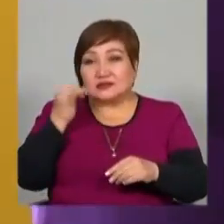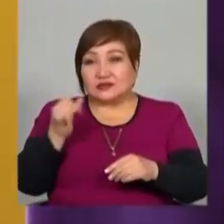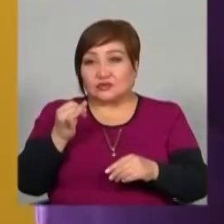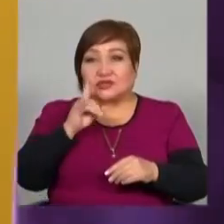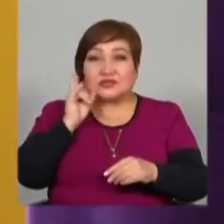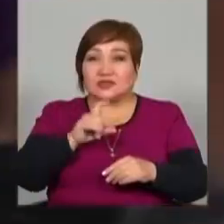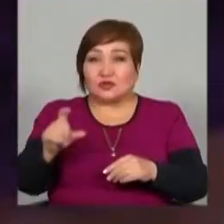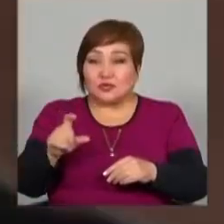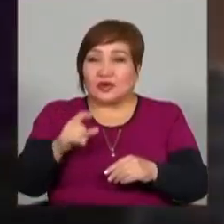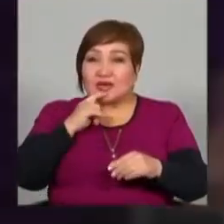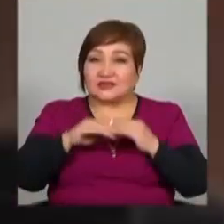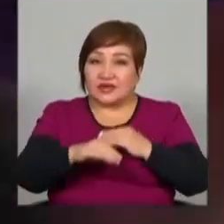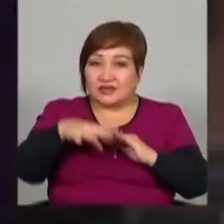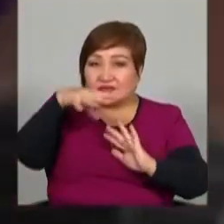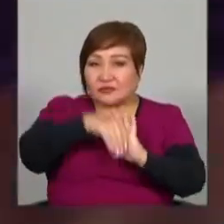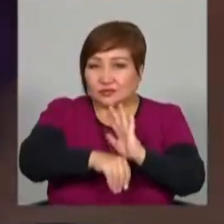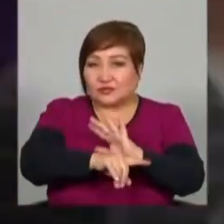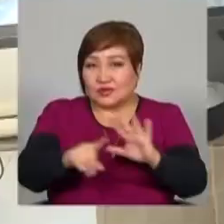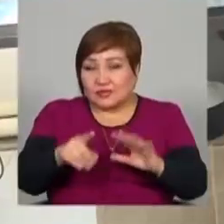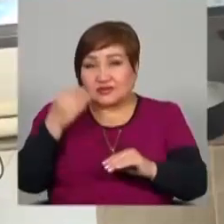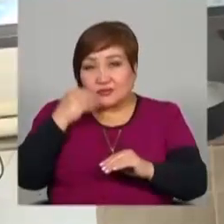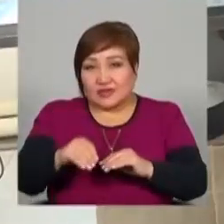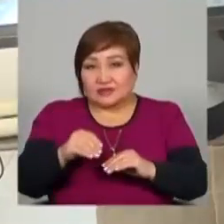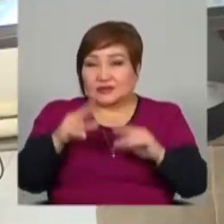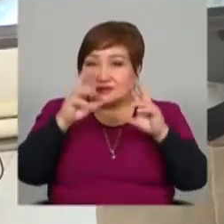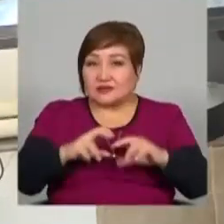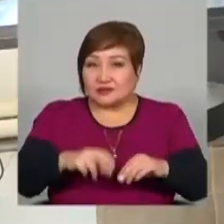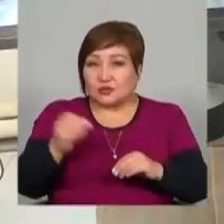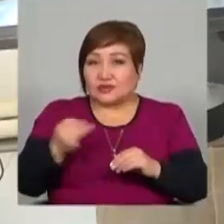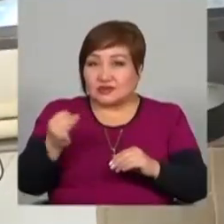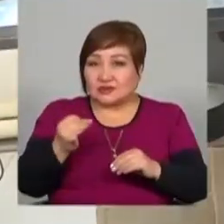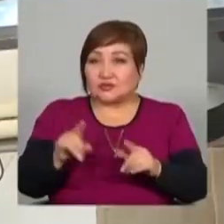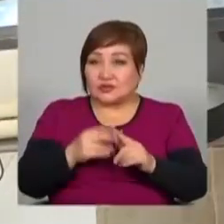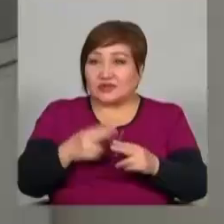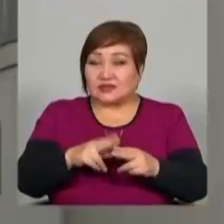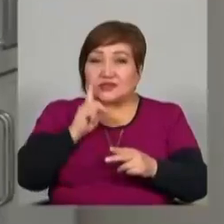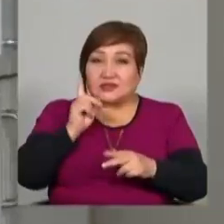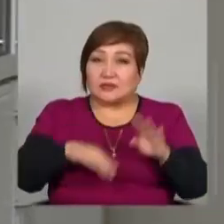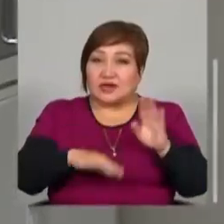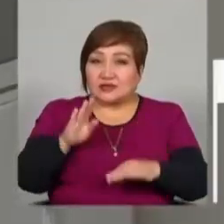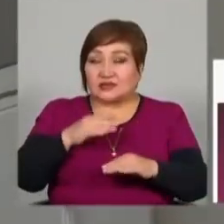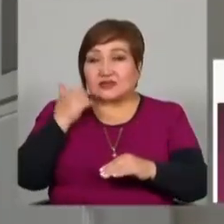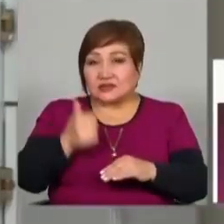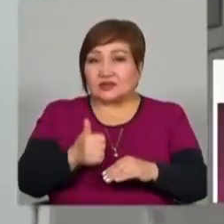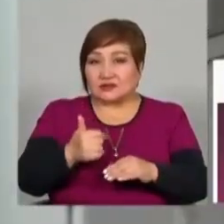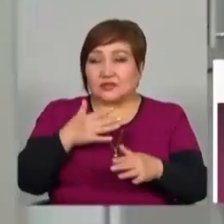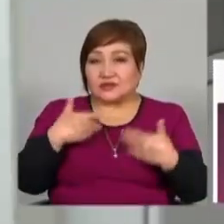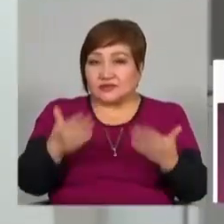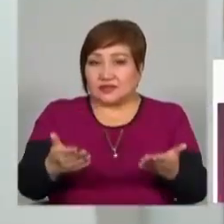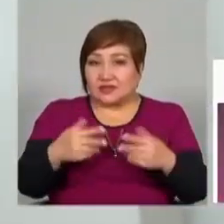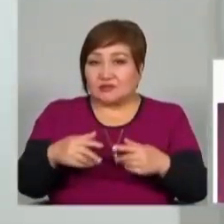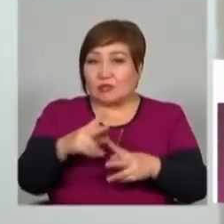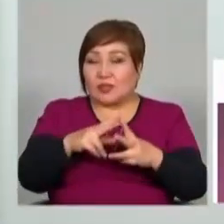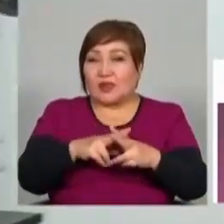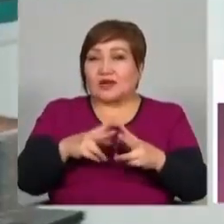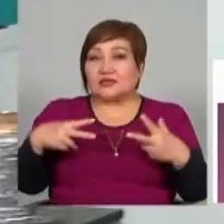сапасы зерттеу қызық. Сол себепті орталықта жастар практикасы дұрыс жолға қойылған. Мамандар қазір жол саласында инженерлер,